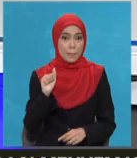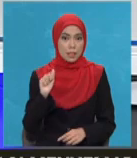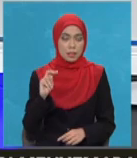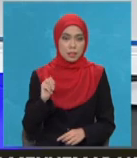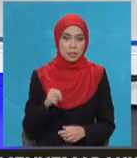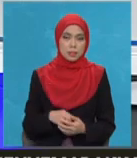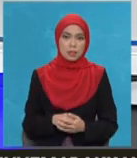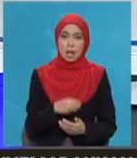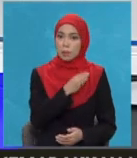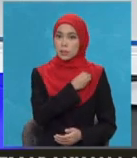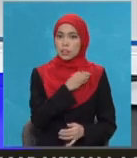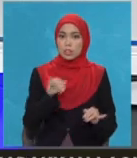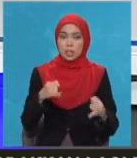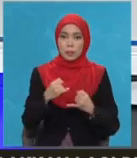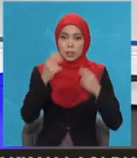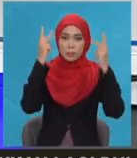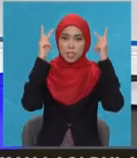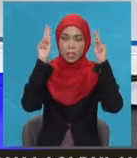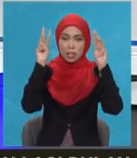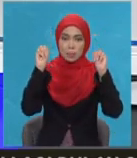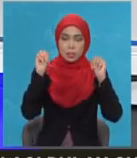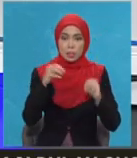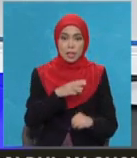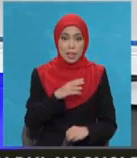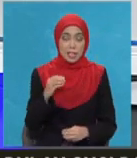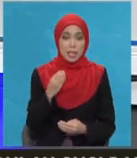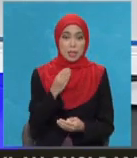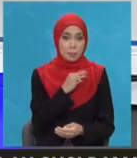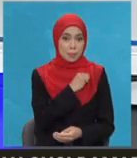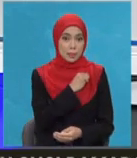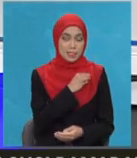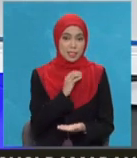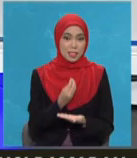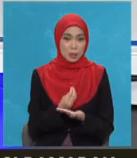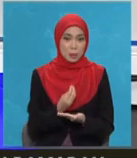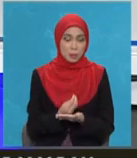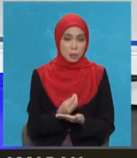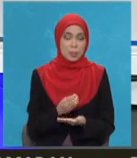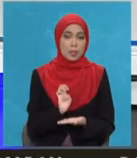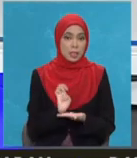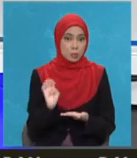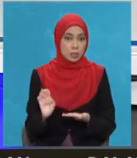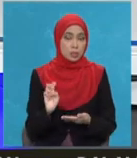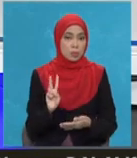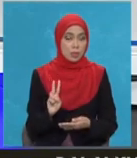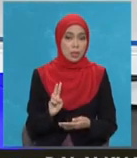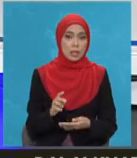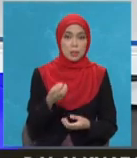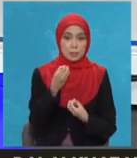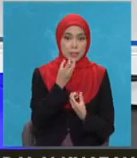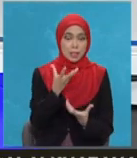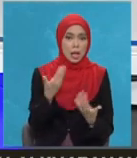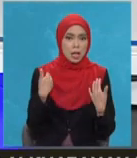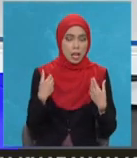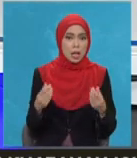menteri di jabatan Perdana Menteri dan menteri keuangan dan ekonomi kedua menjelaskan berbagai usaha telah dilaksanakan